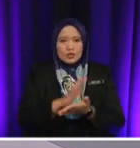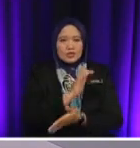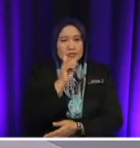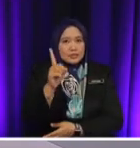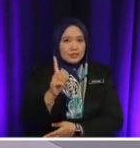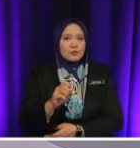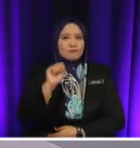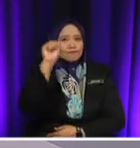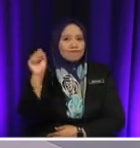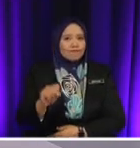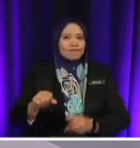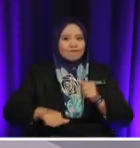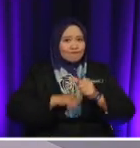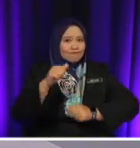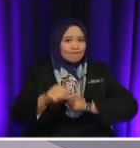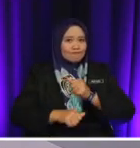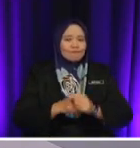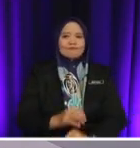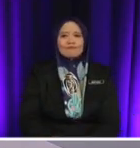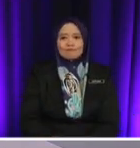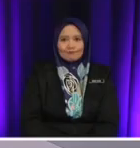dahulu sebentar kembali lagi selepas